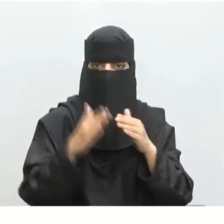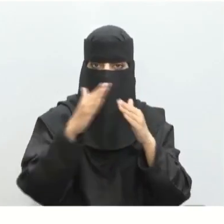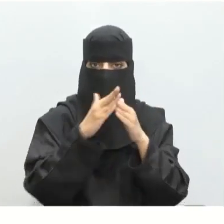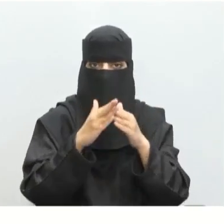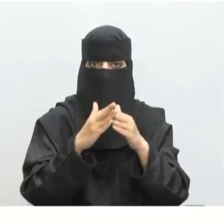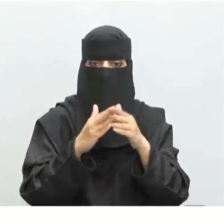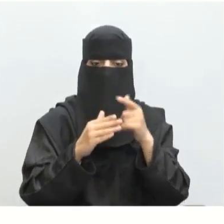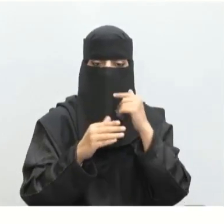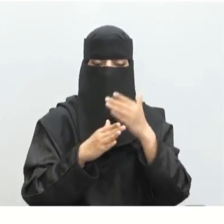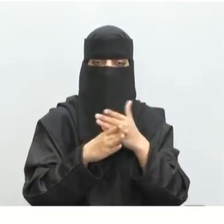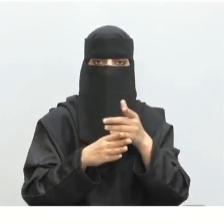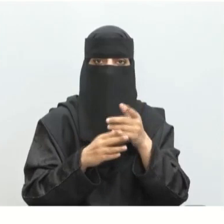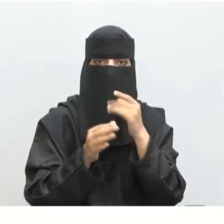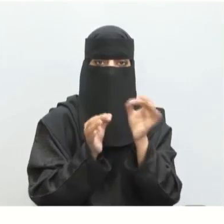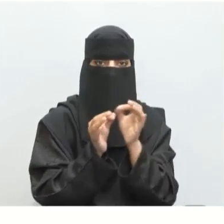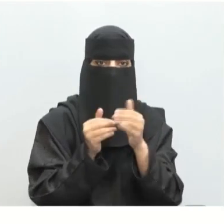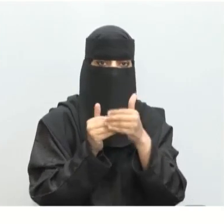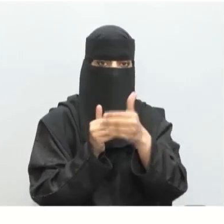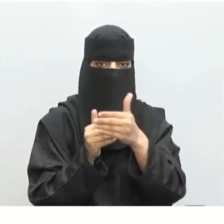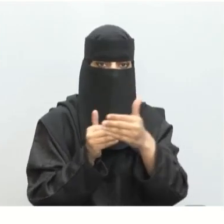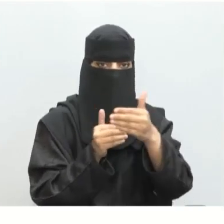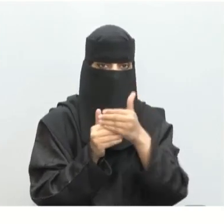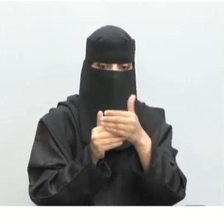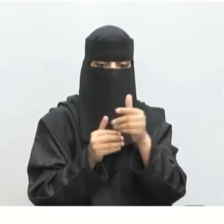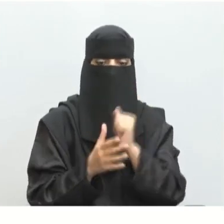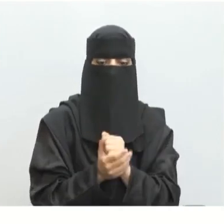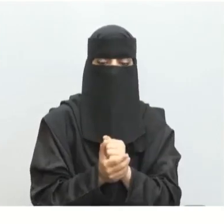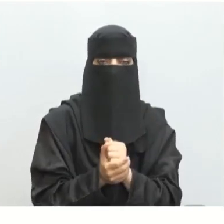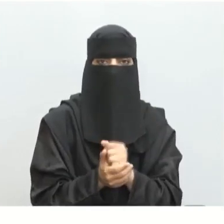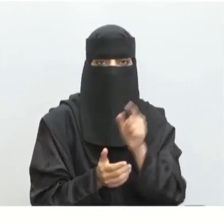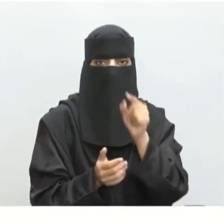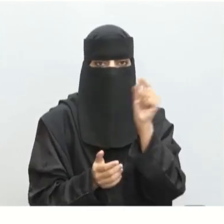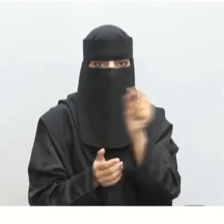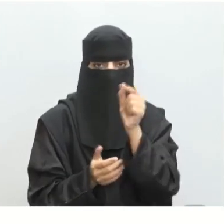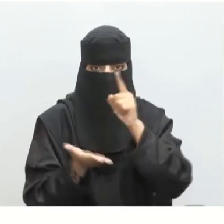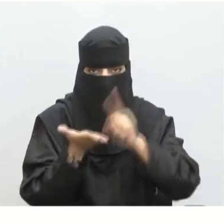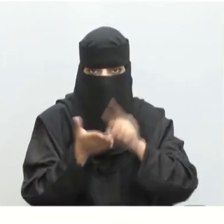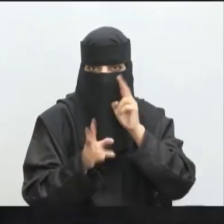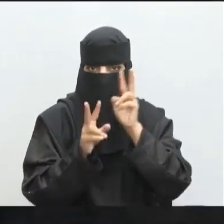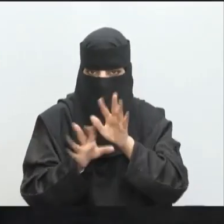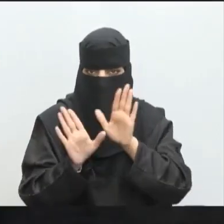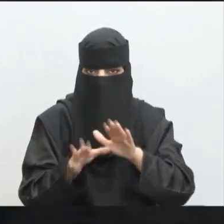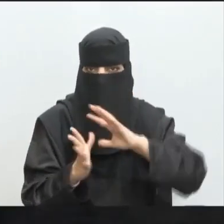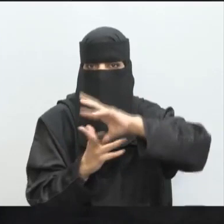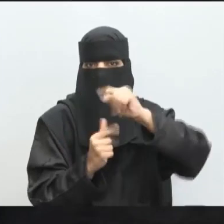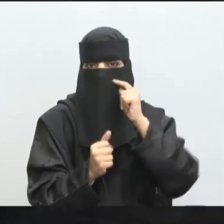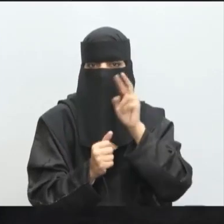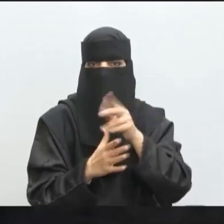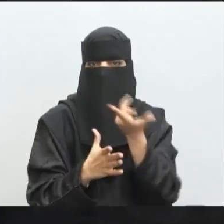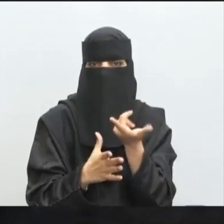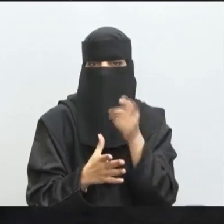او الانخفاض من خلال تقارب او تباعد الخطوط هل هذه الخطوط حقيقيه